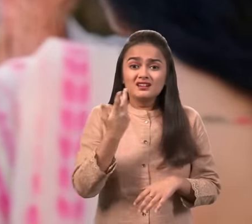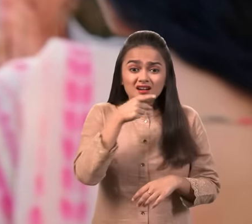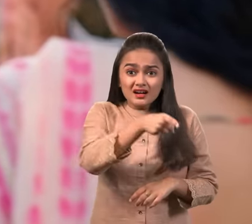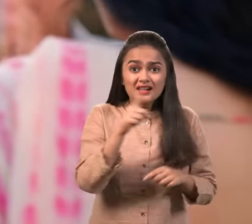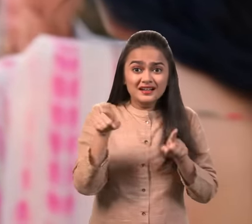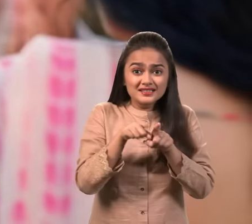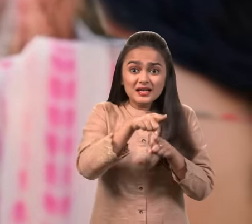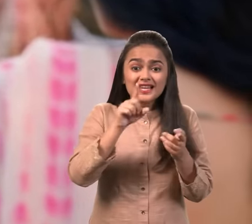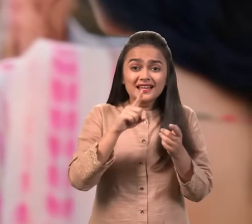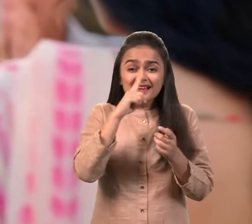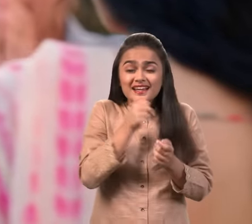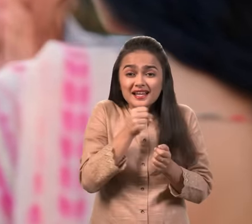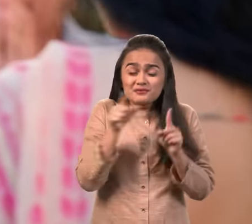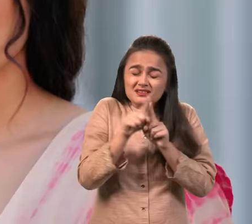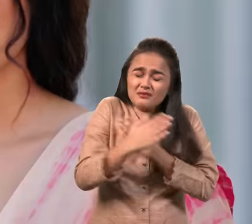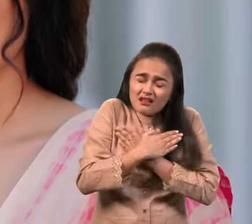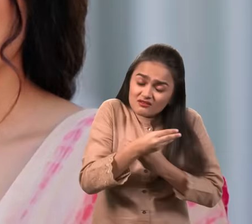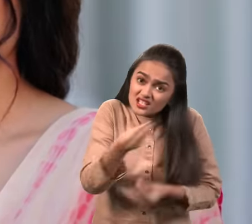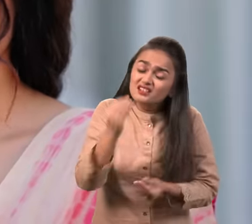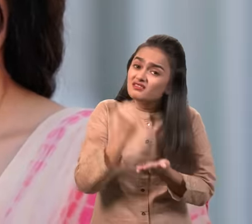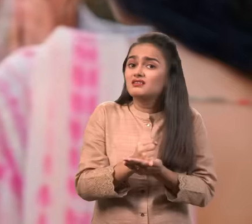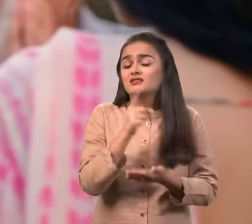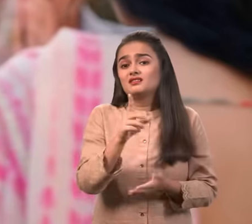उसे आप नानी का प्यार देंगी